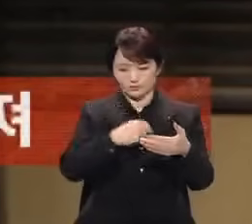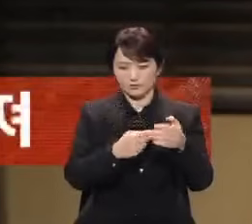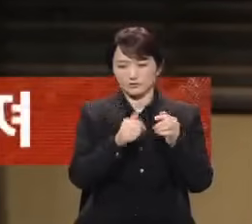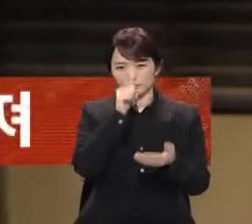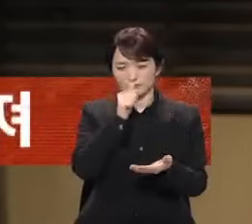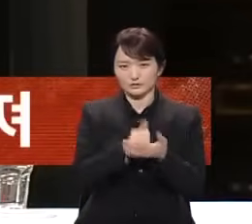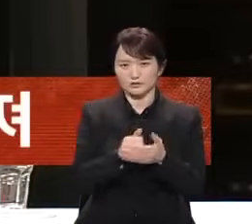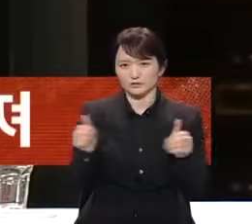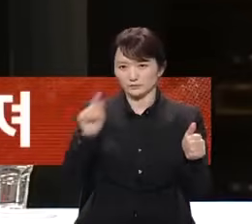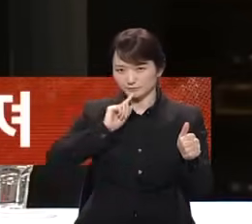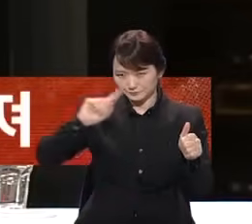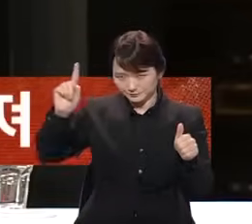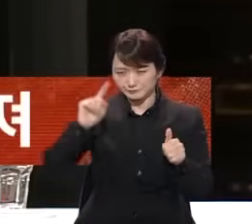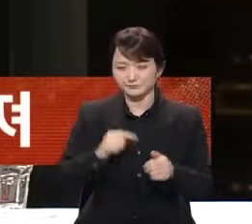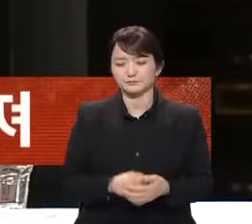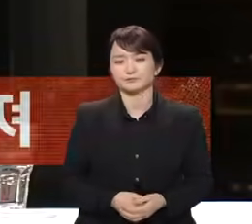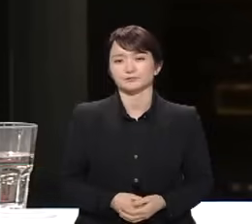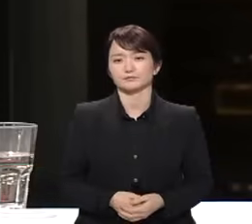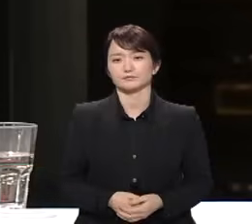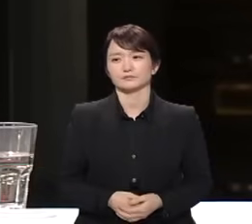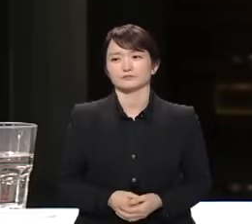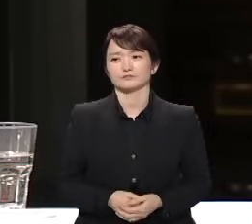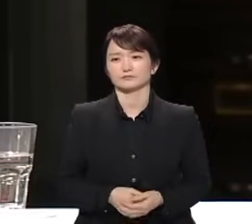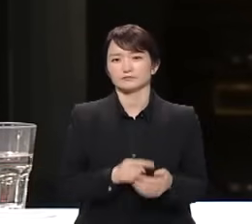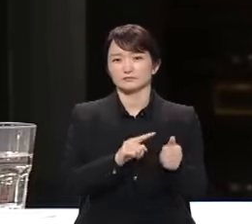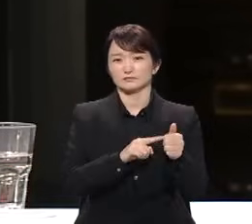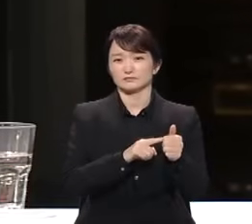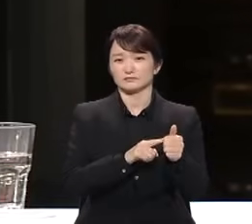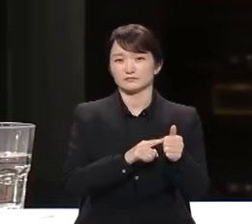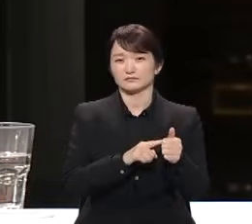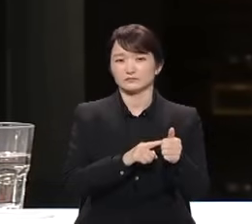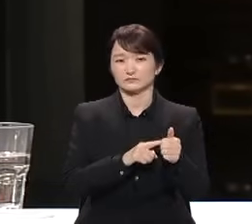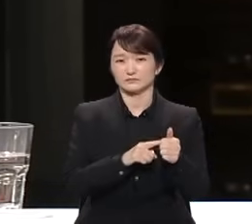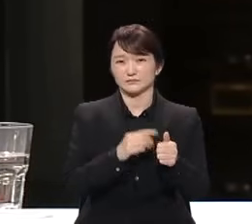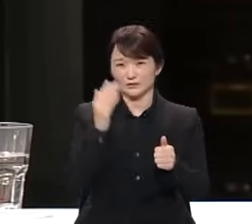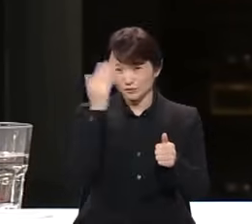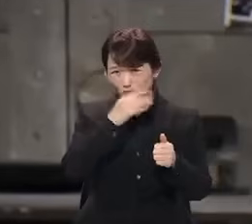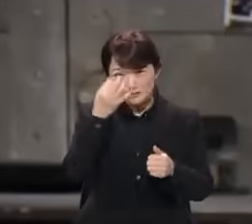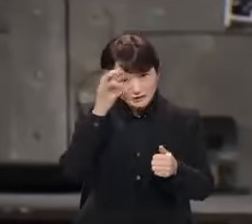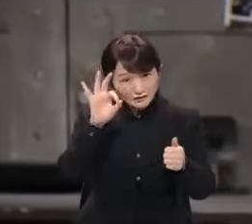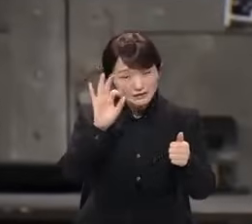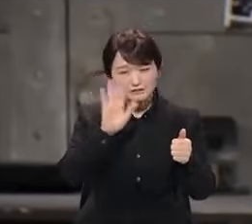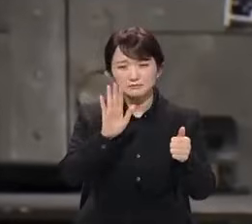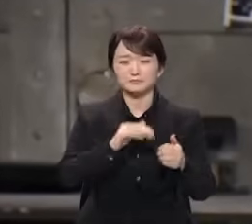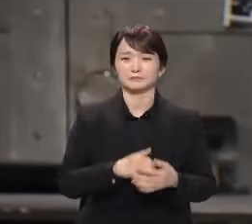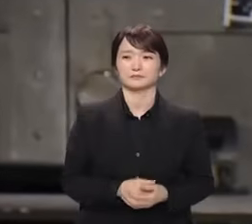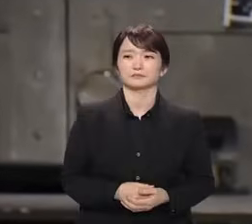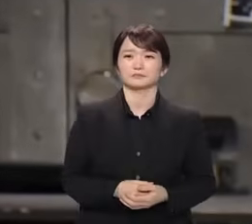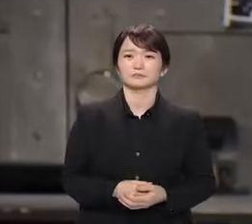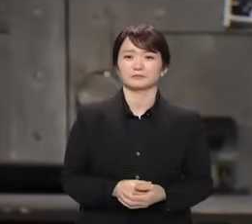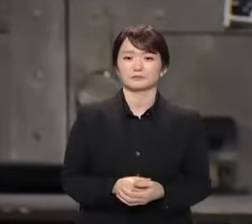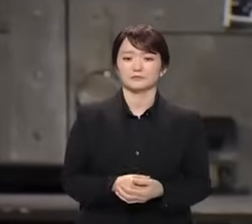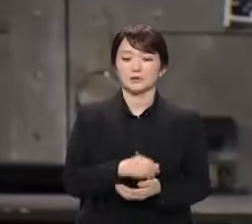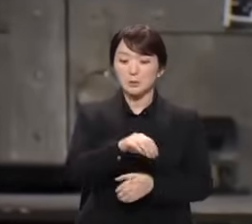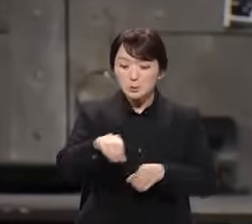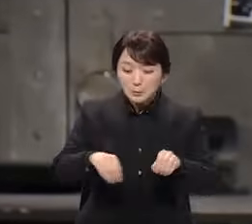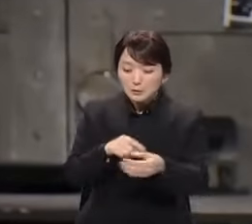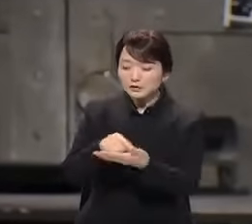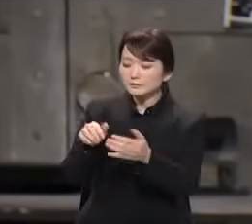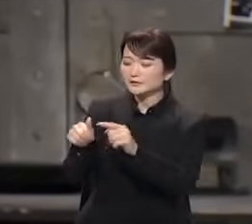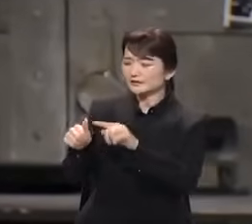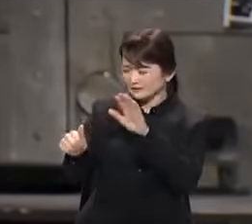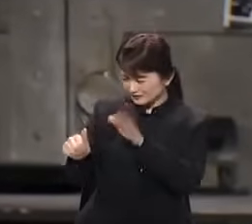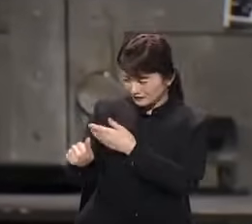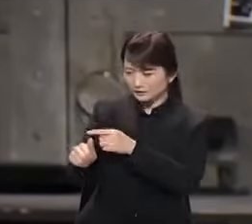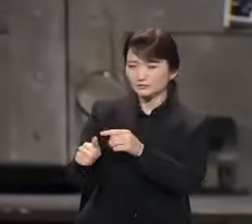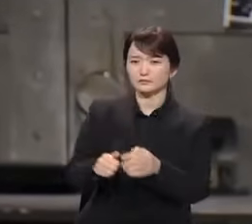자, 근데 이런 인간들이 꼭 그 순순히 인정을 하지는 않잖아요. 네, 오히려 피해자의 잘못이다라는 식으로 얘기를 해서